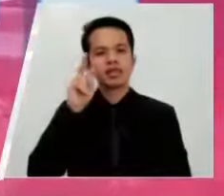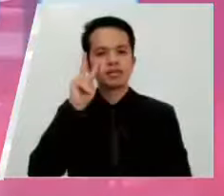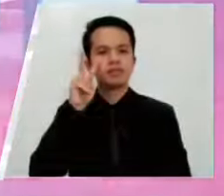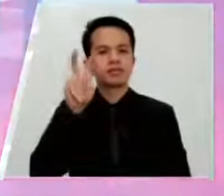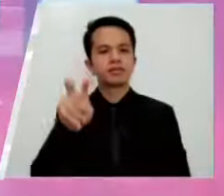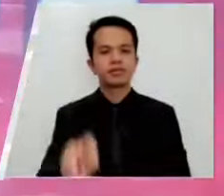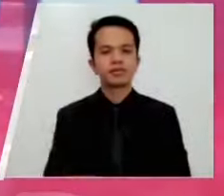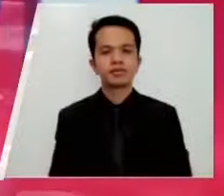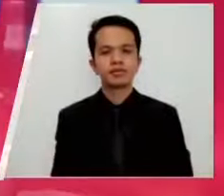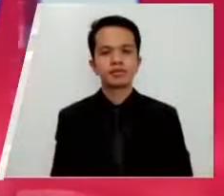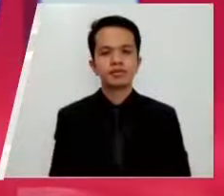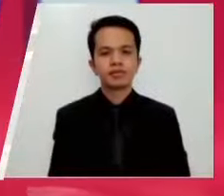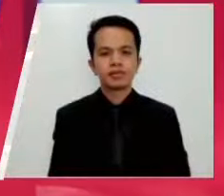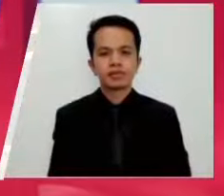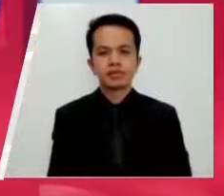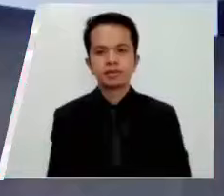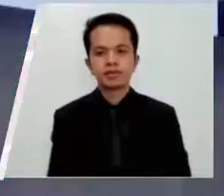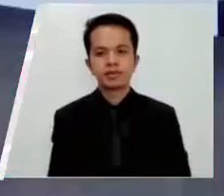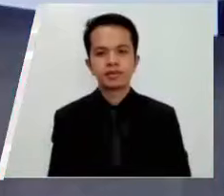inyong saksi.